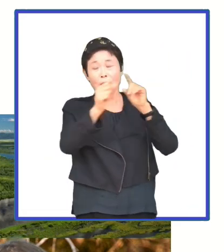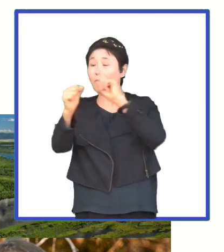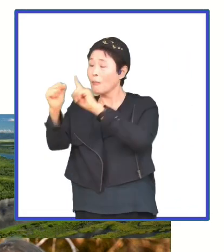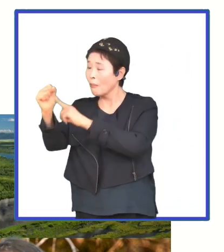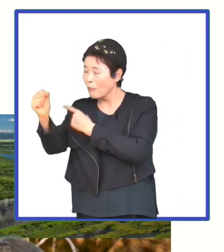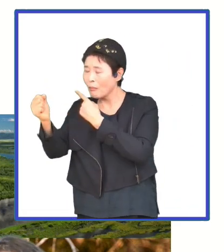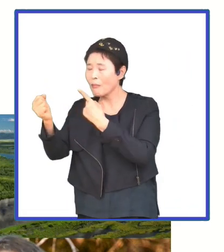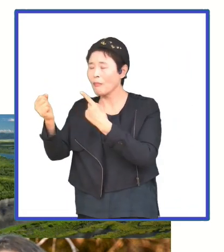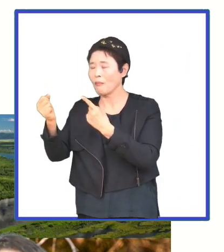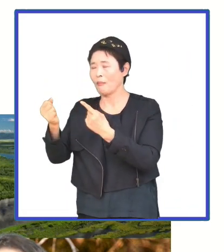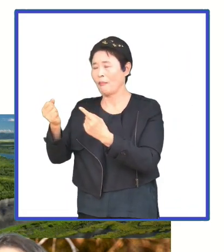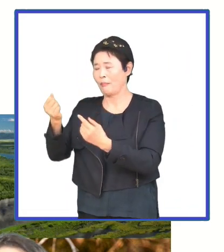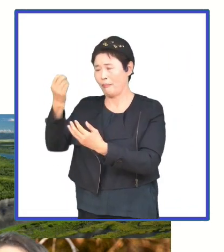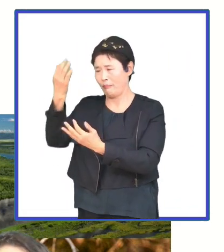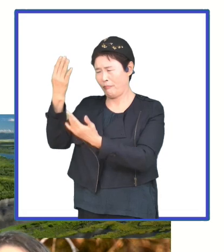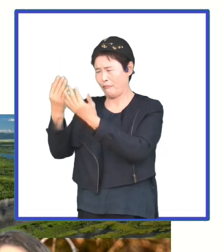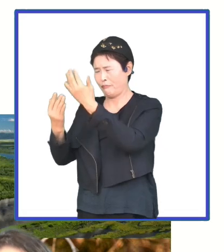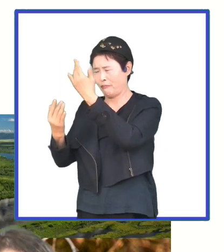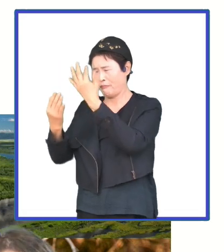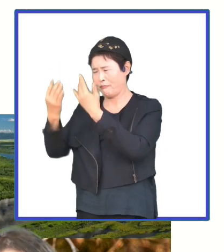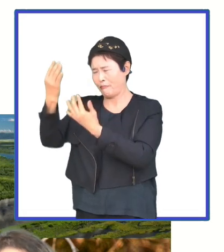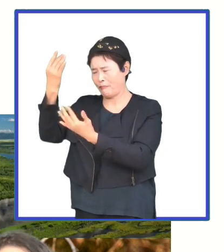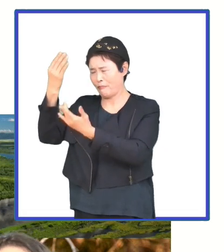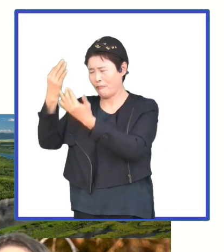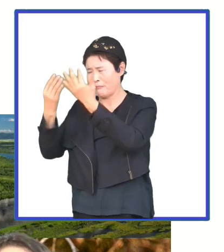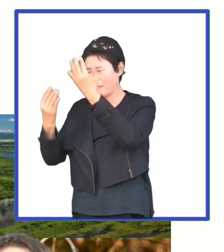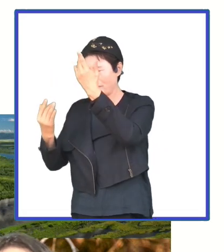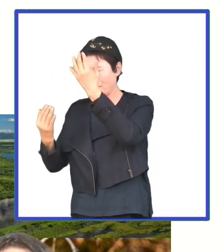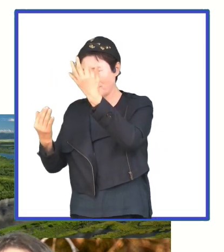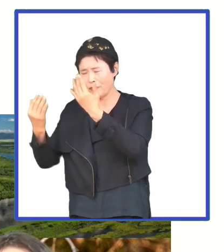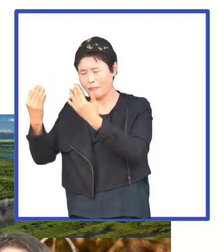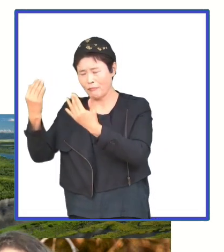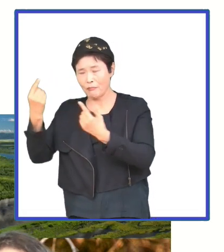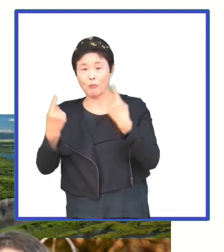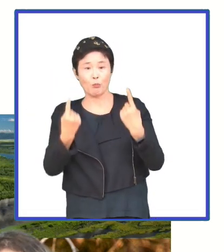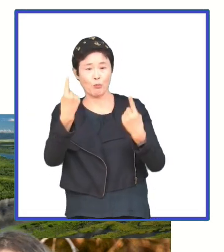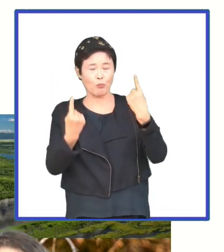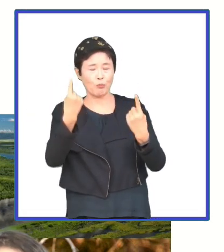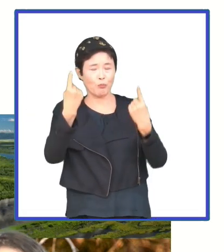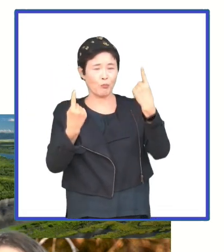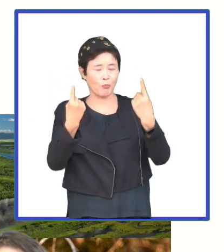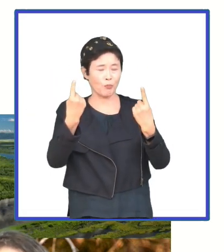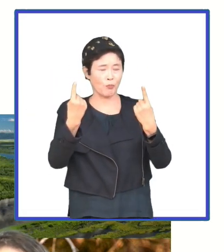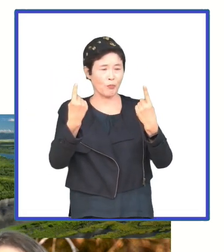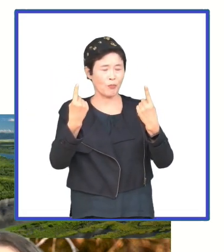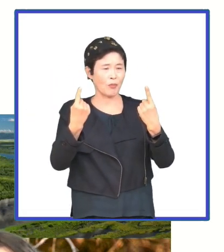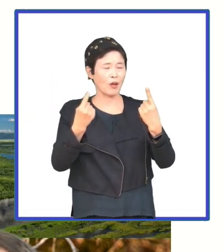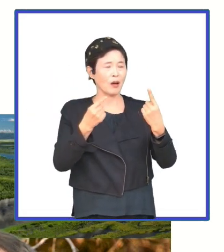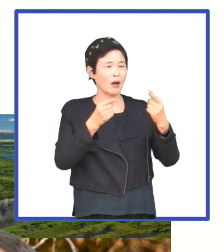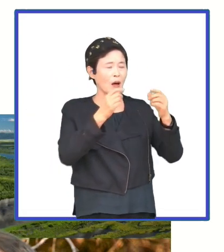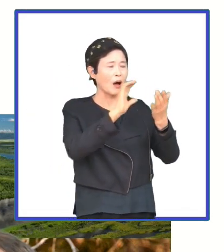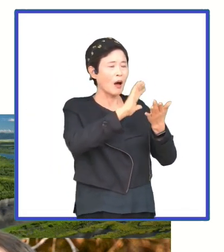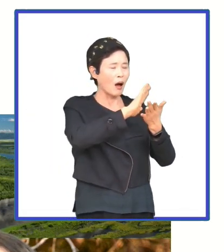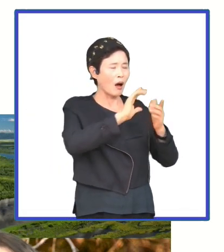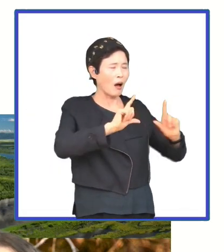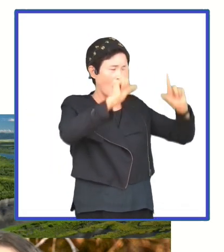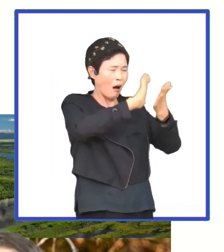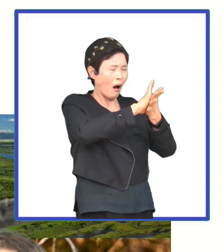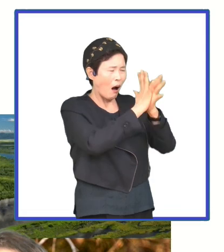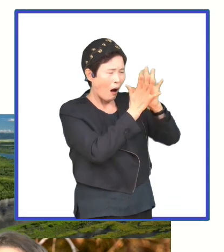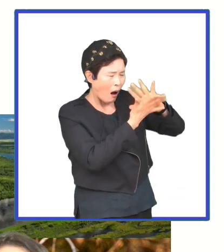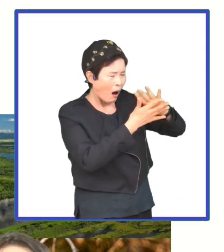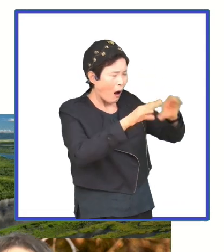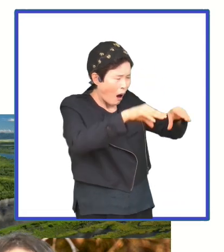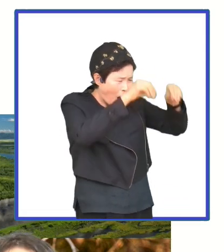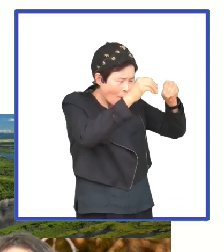기본적으로 자연적으로 발생하는 이러한 산불보다도 이런 기후변화로 인해서 가뭄으로 인해 22%가 불에